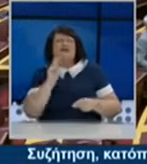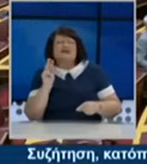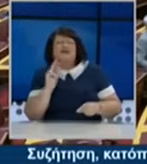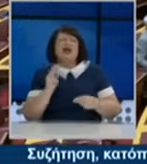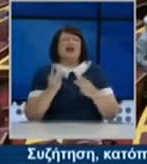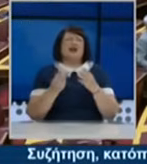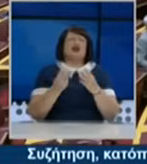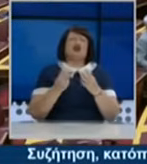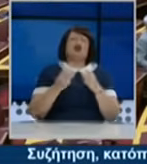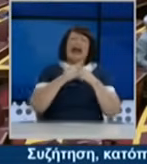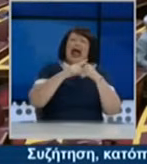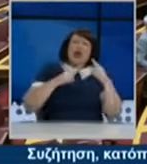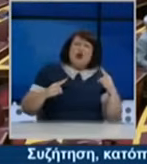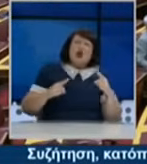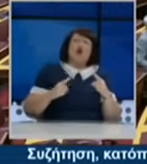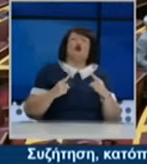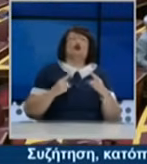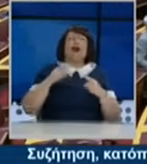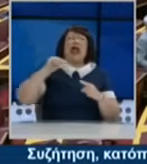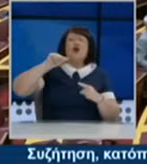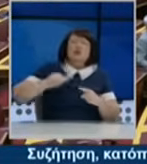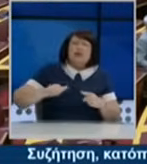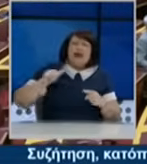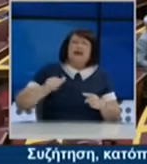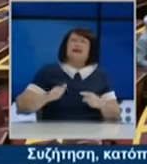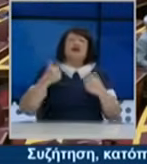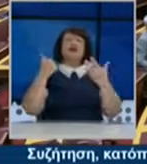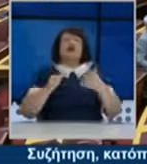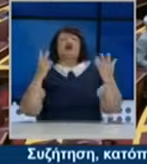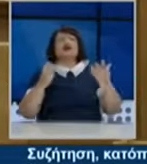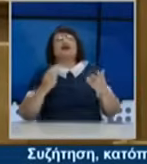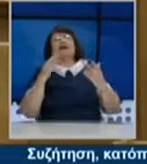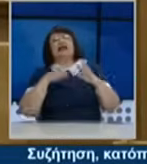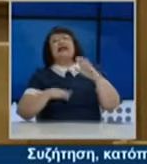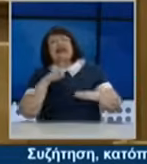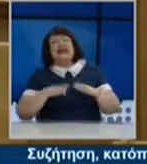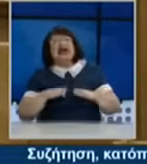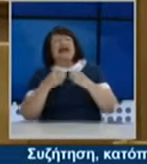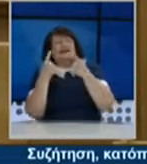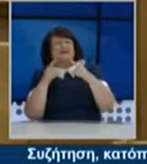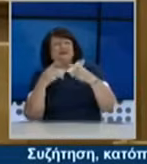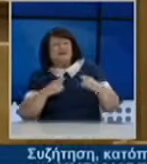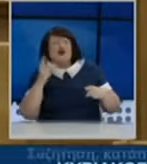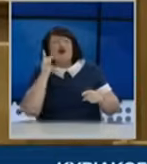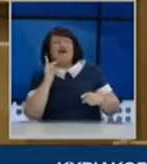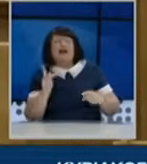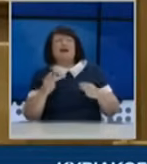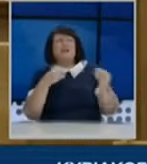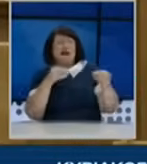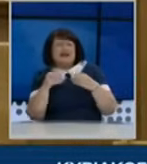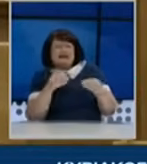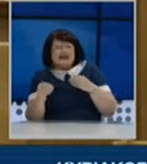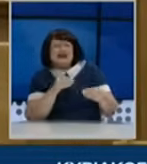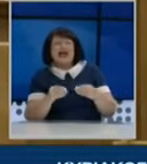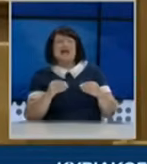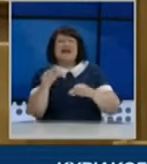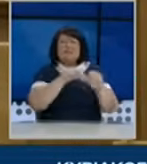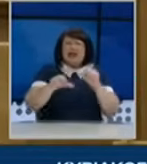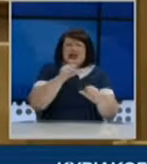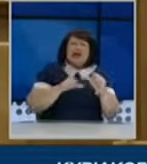4,7 τόνοι χαλκός, 3 τόνοι αλουμίνιο, 636 κιλά σπάνιες γαίες, κοβάλτιο, πλαστικά μεριτίνες.